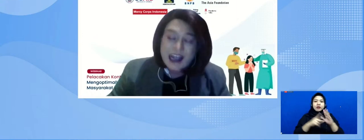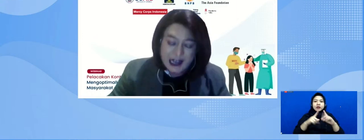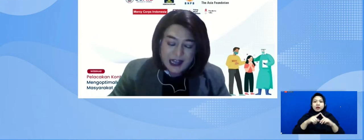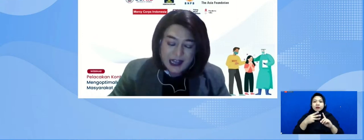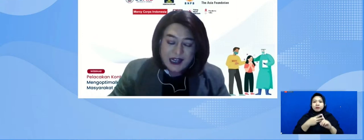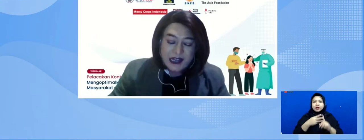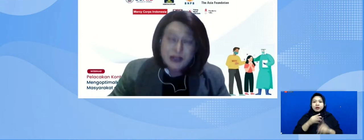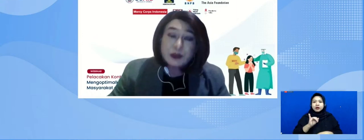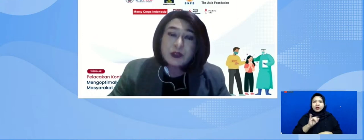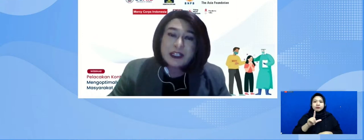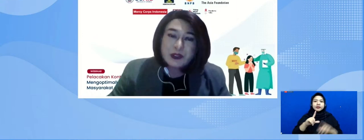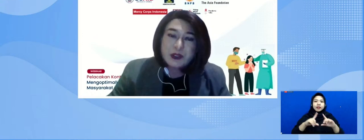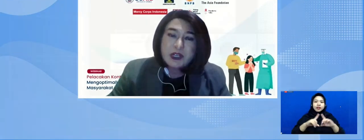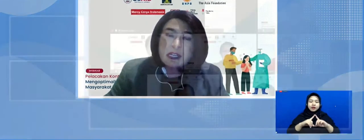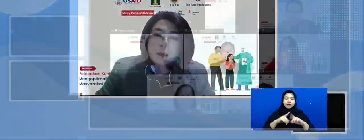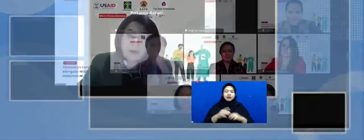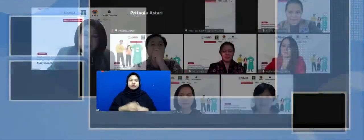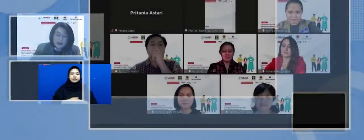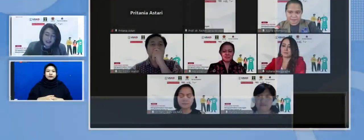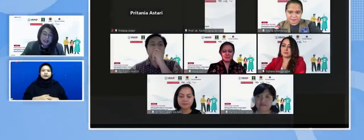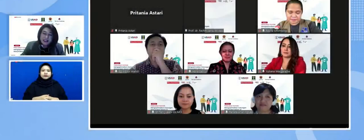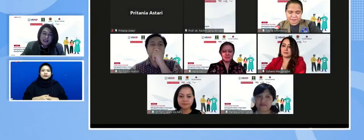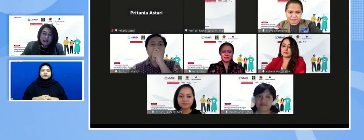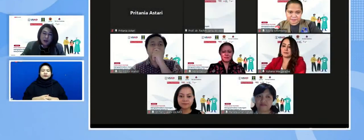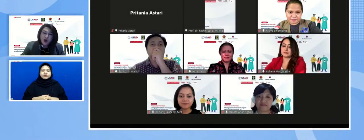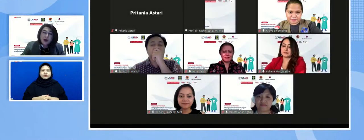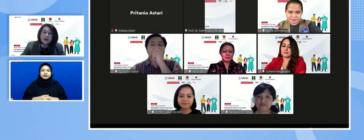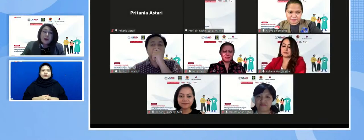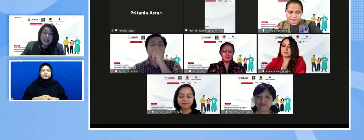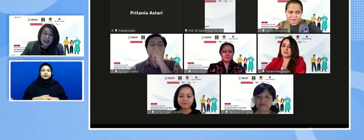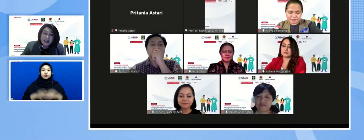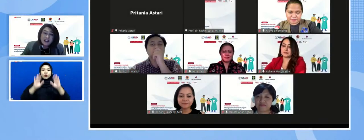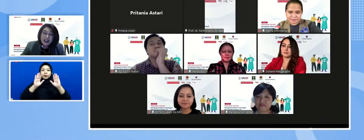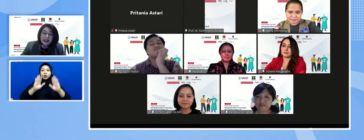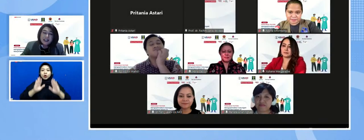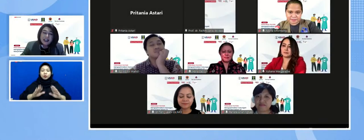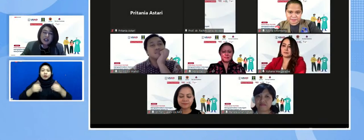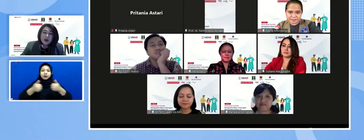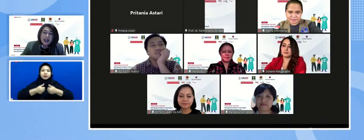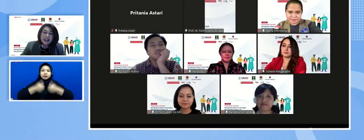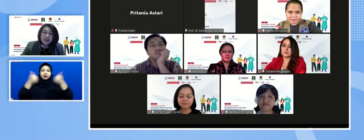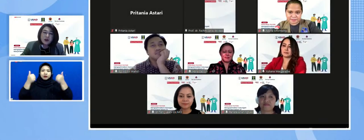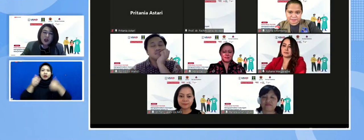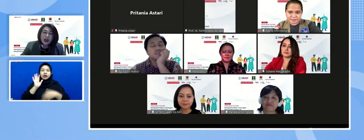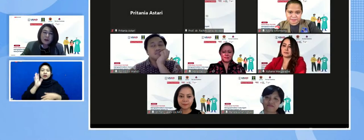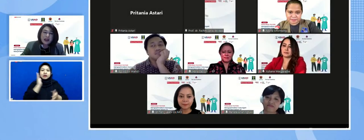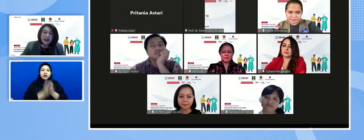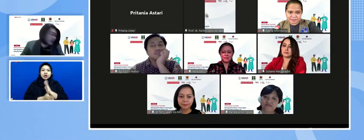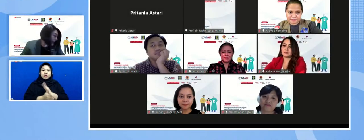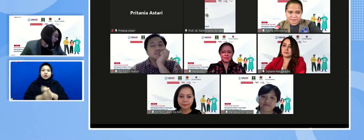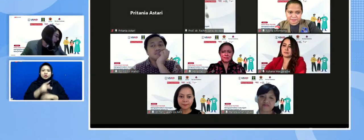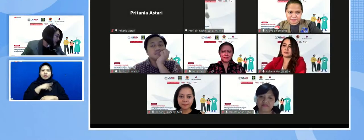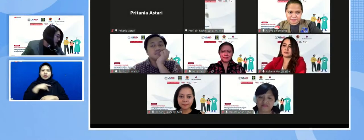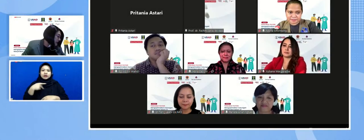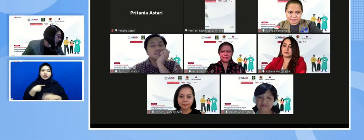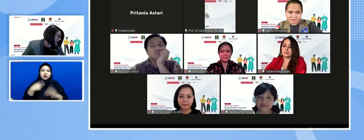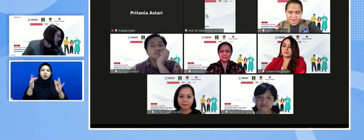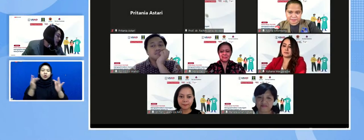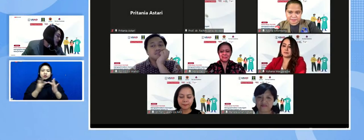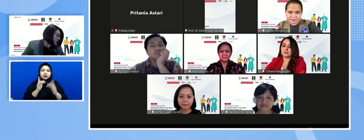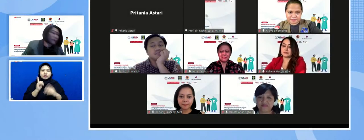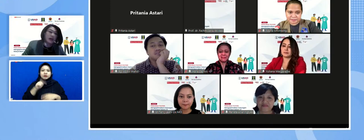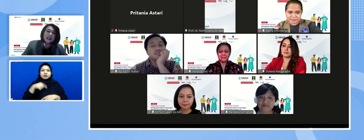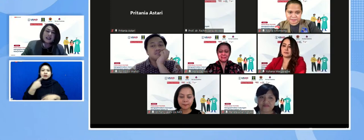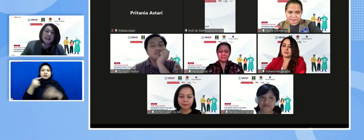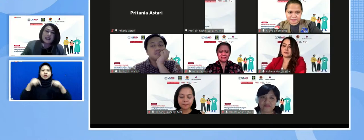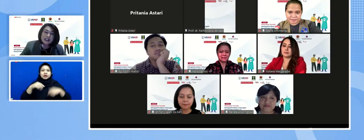Nah, untuk itu pada sesi pengumuman pemenang nanti langsung akan dihubungi oleh panitia, karena sampai saat ini saya